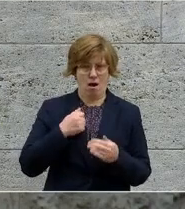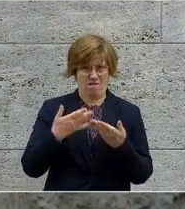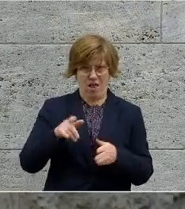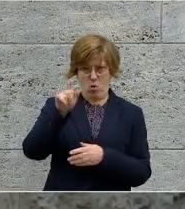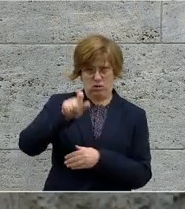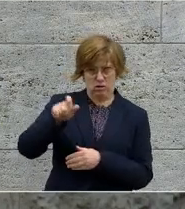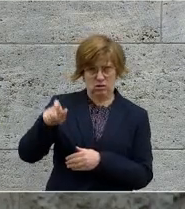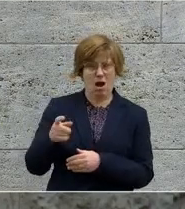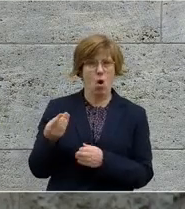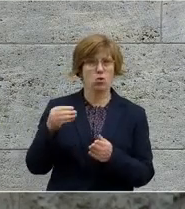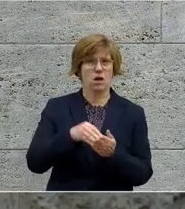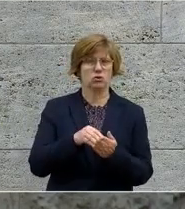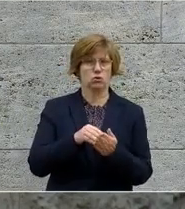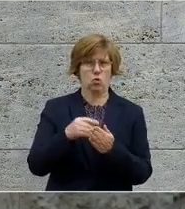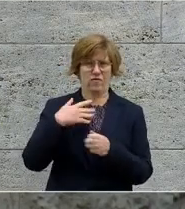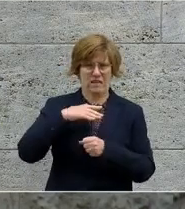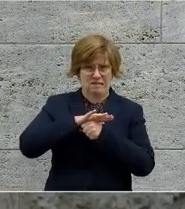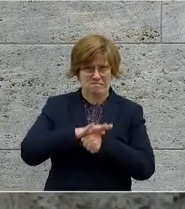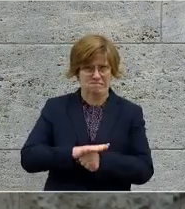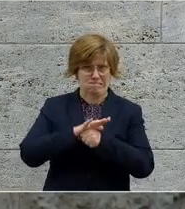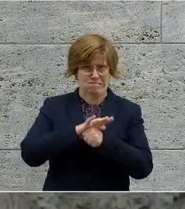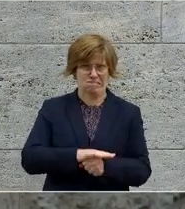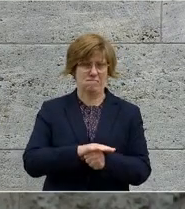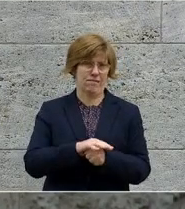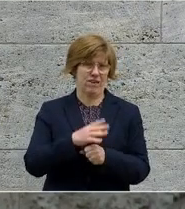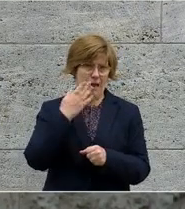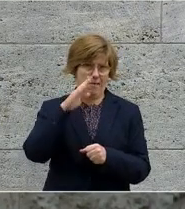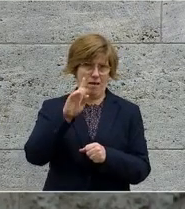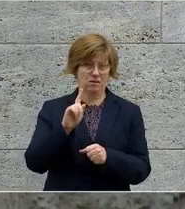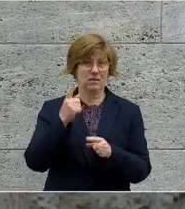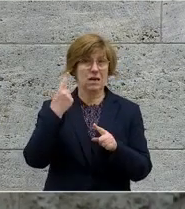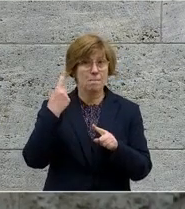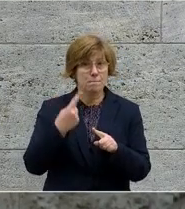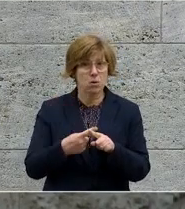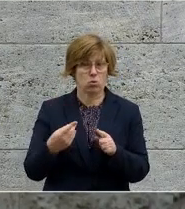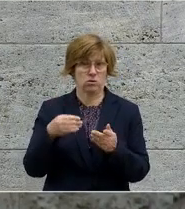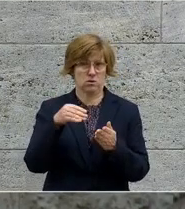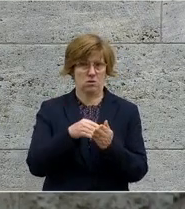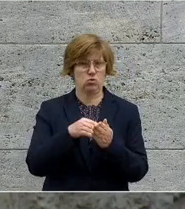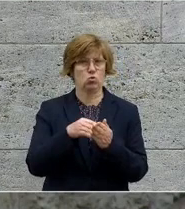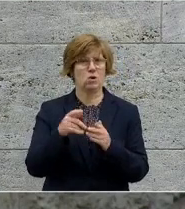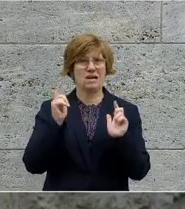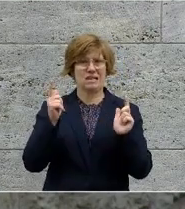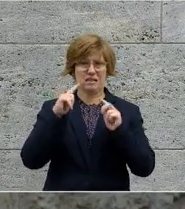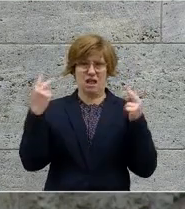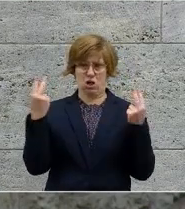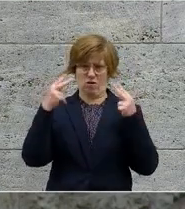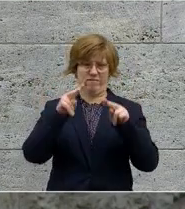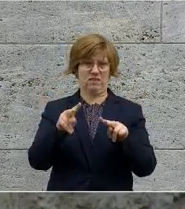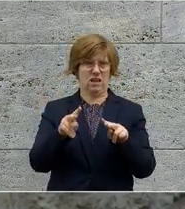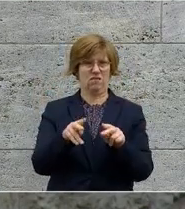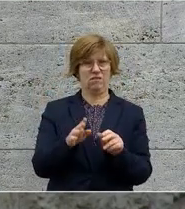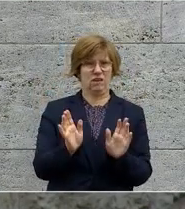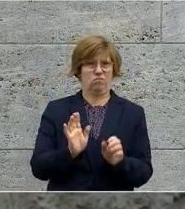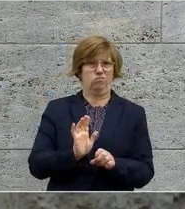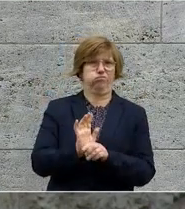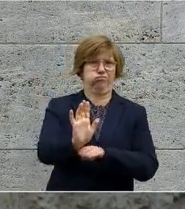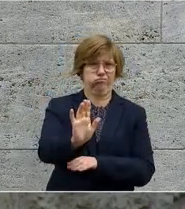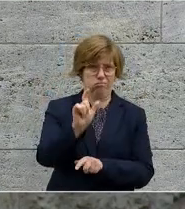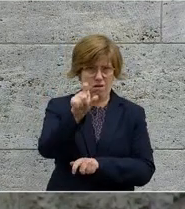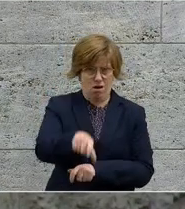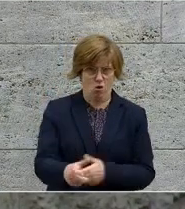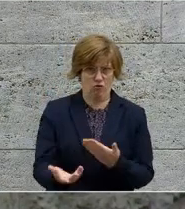Verlust auch schwerste Repression des Naziregimes und die Ächtung der Gesellschaft ertragen mussten.